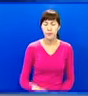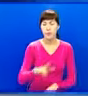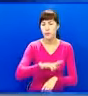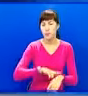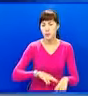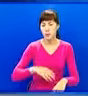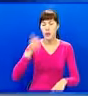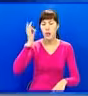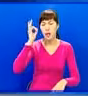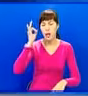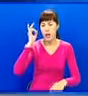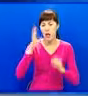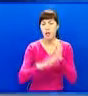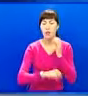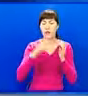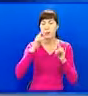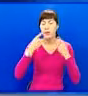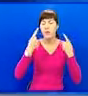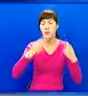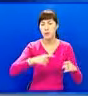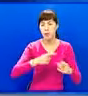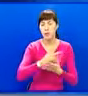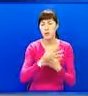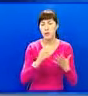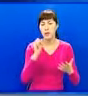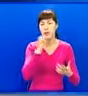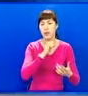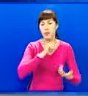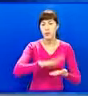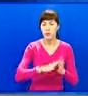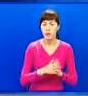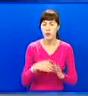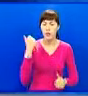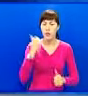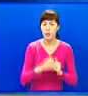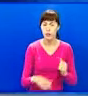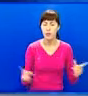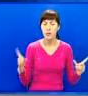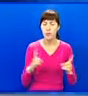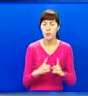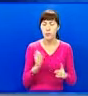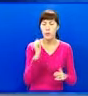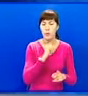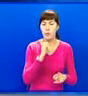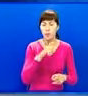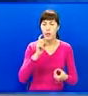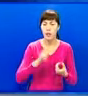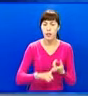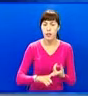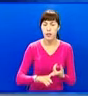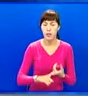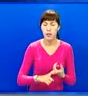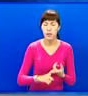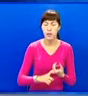Полицейлер дабыл қағады. Соңғы кезде бөтеннің мүлкін жасырын түрде жымқыру оқиғалары жиілеп кетті. Есесіне ұрлау, тонауға қатысты